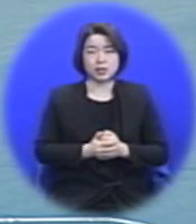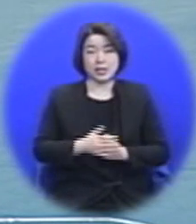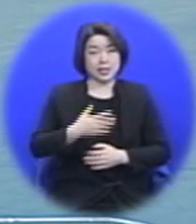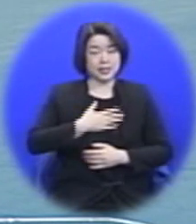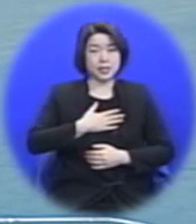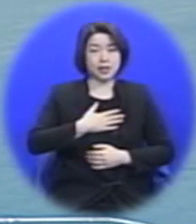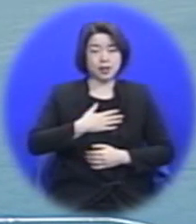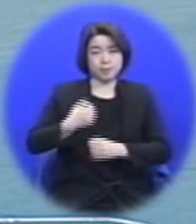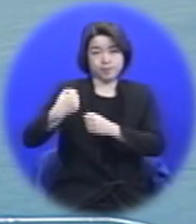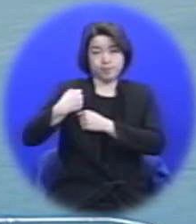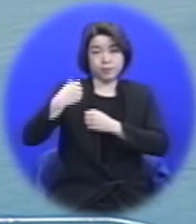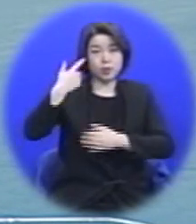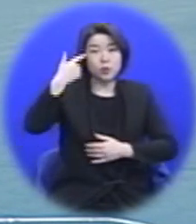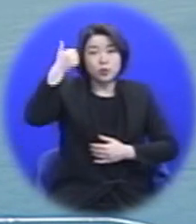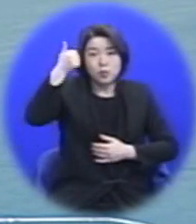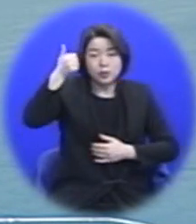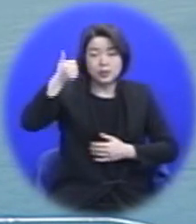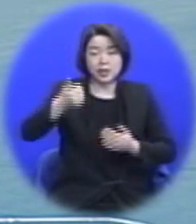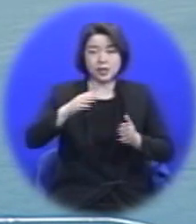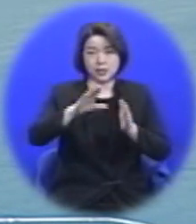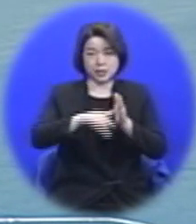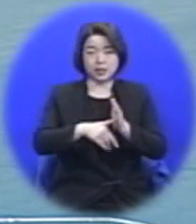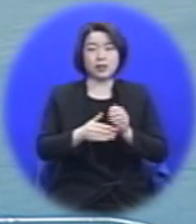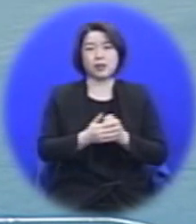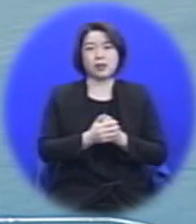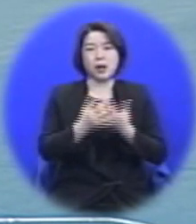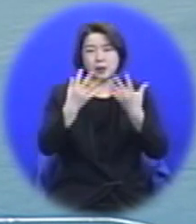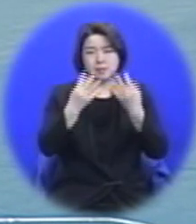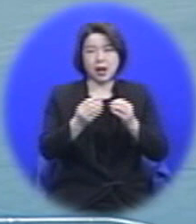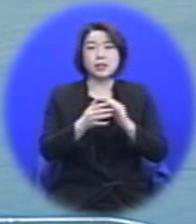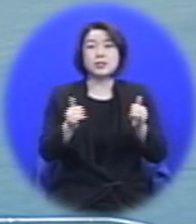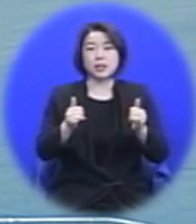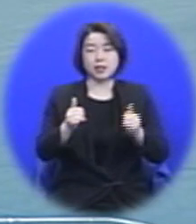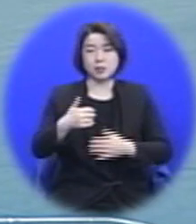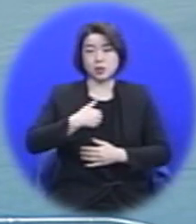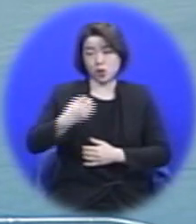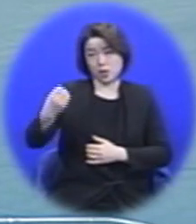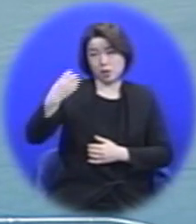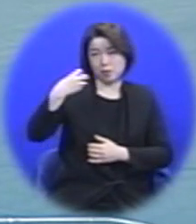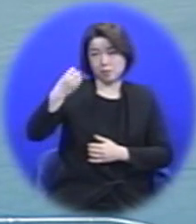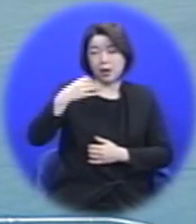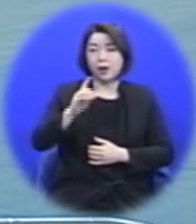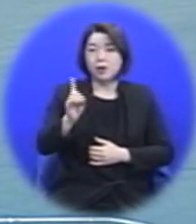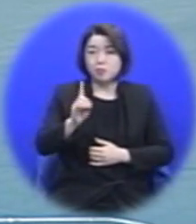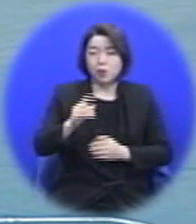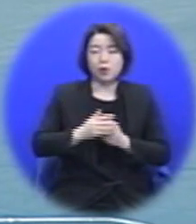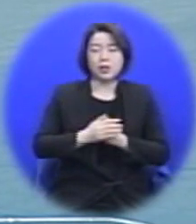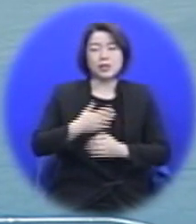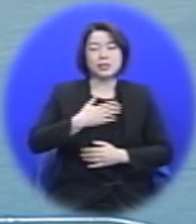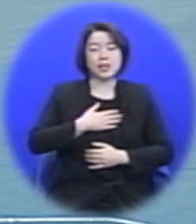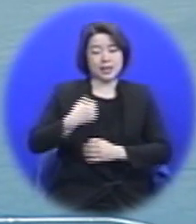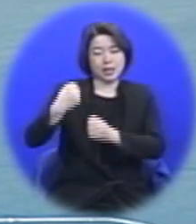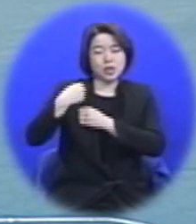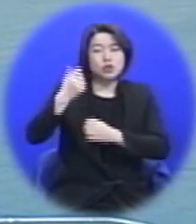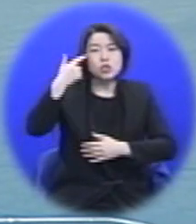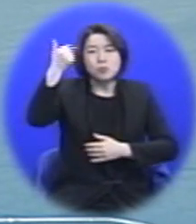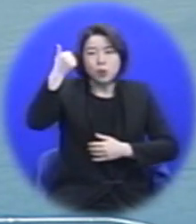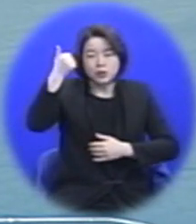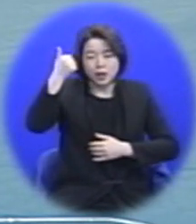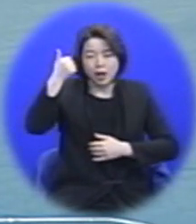제가 군목으로 있는 동안 많은 사람들이 저에게 말하기를 제가 군목 체질이라는 겁니다.